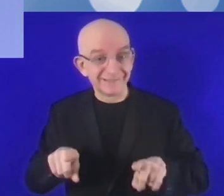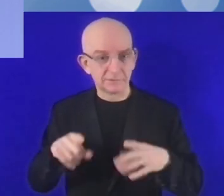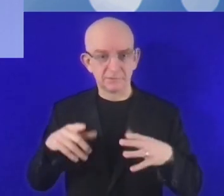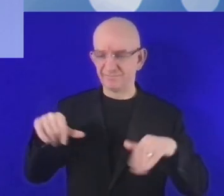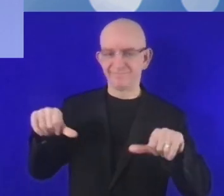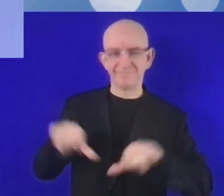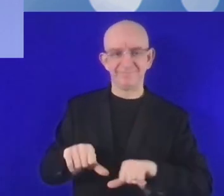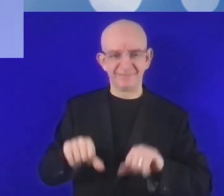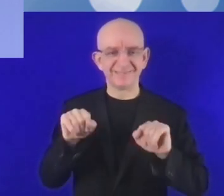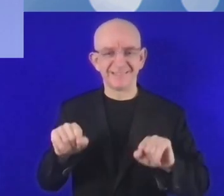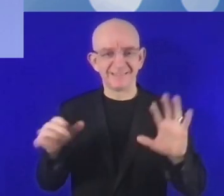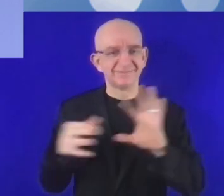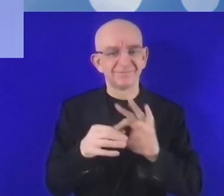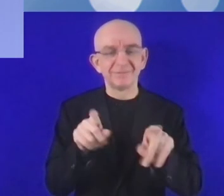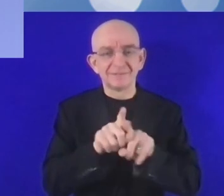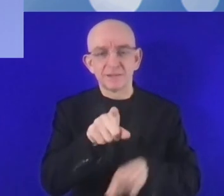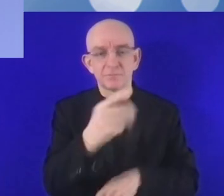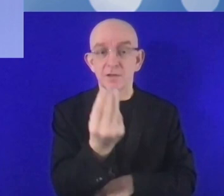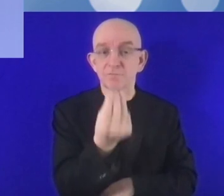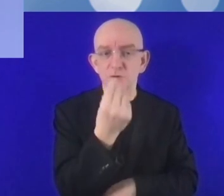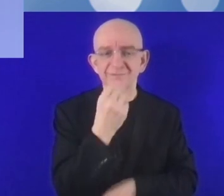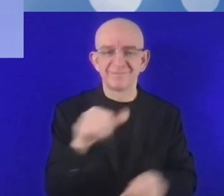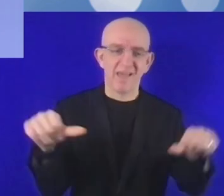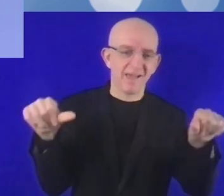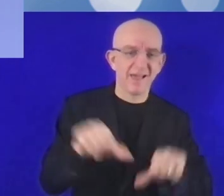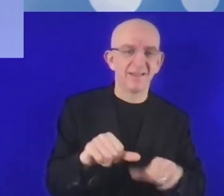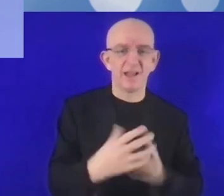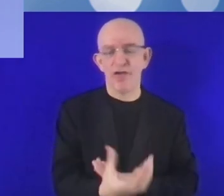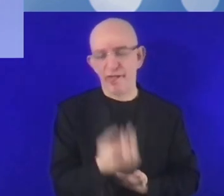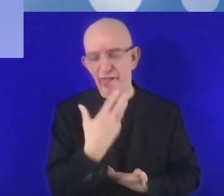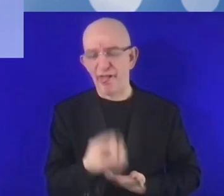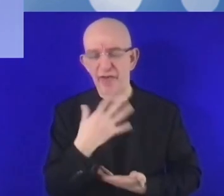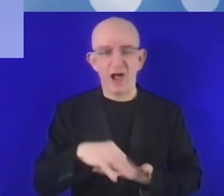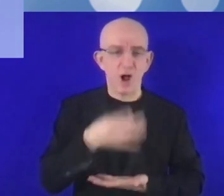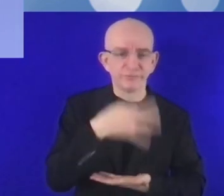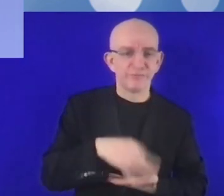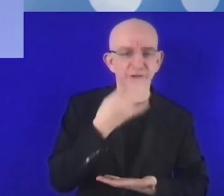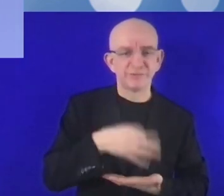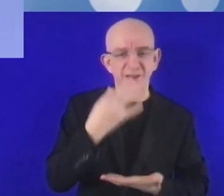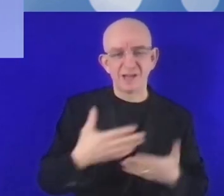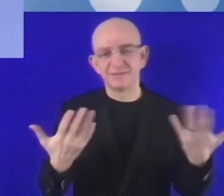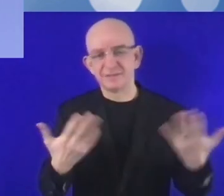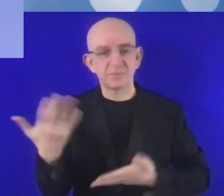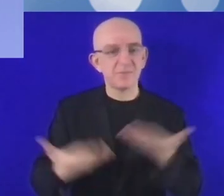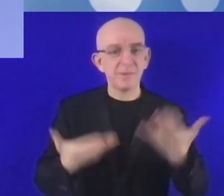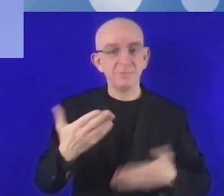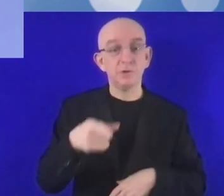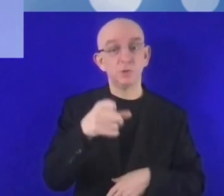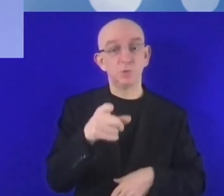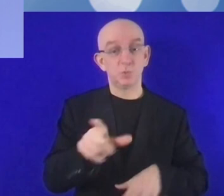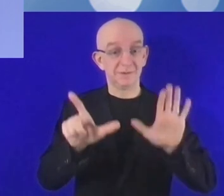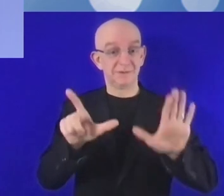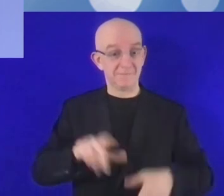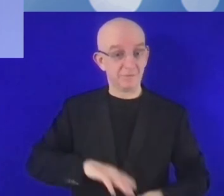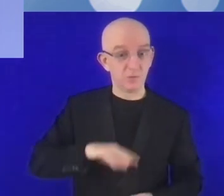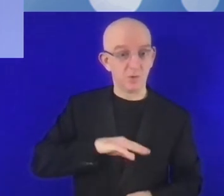像当与我们吃垃圾食品一样。那我想任何一个人都不想吃垃圾食品。那么如果我们是六